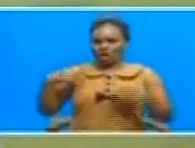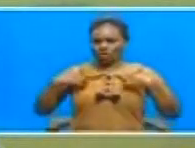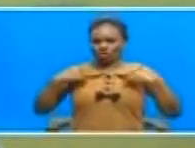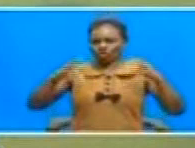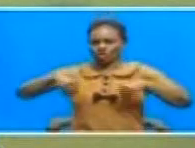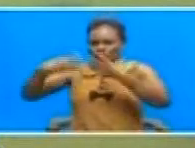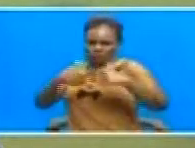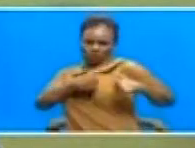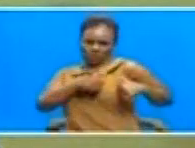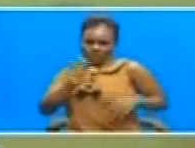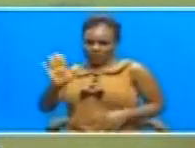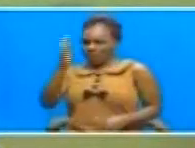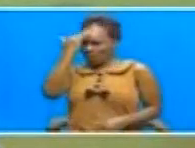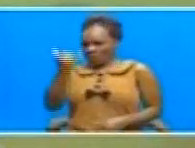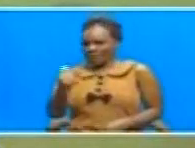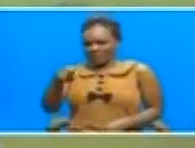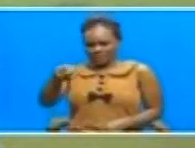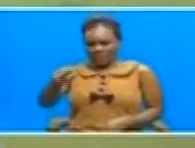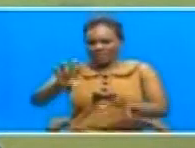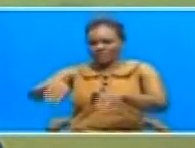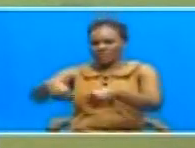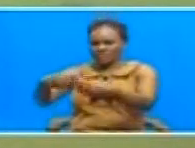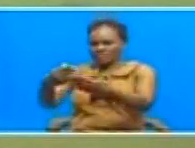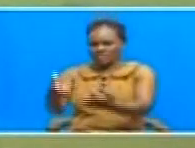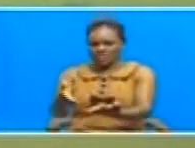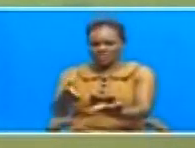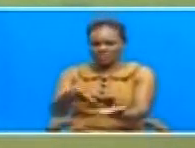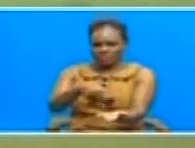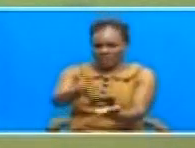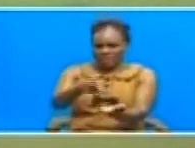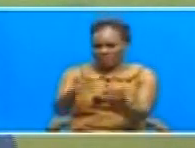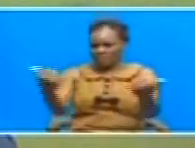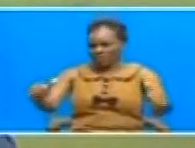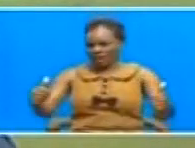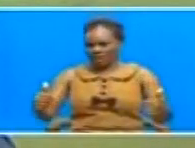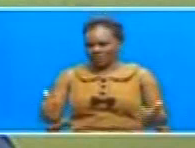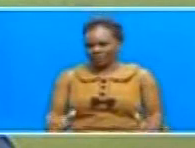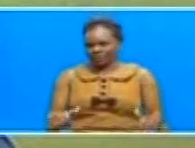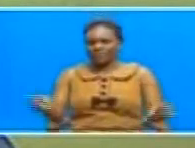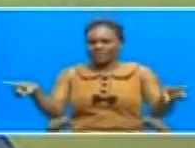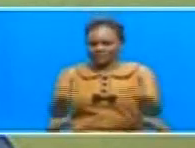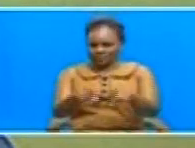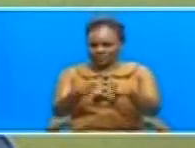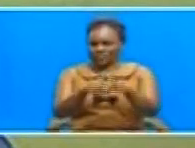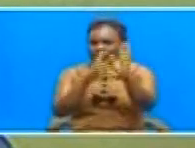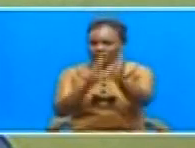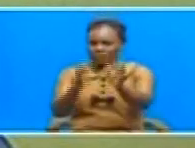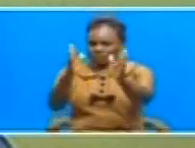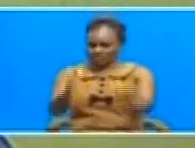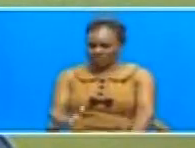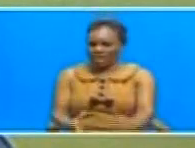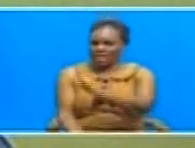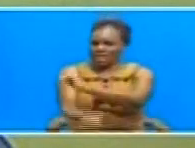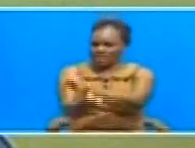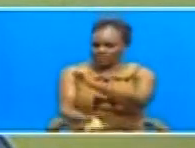mpenzi wake kwa madai kuwa hajakuwa kimpa masurufu yake ya kila siku. Na kama anavyoarifu mwanahabari Mashirima Kapombe,